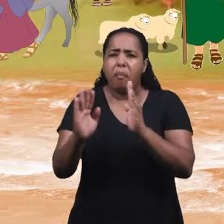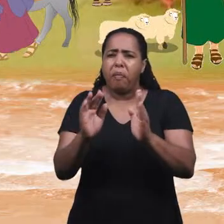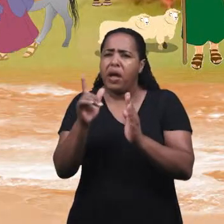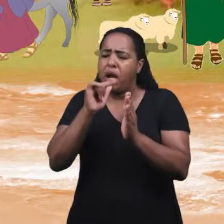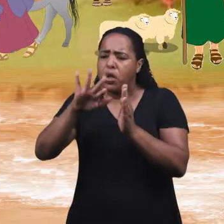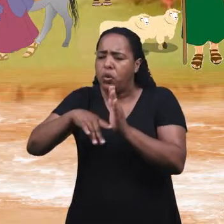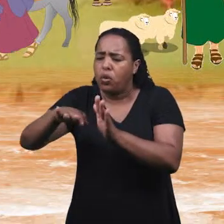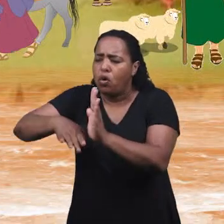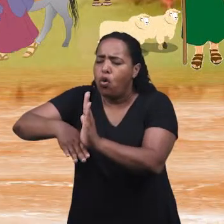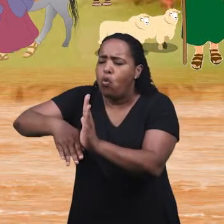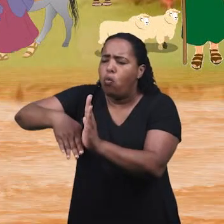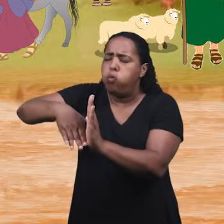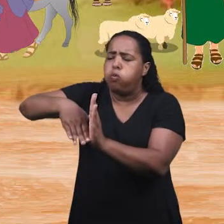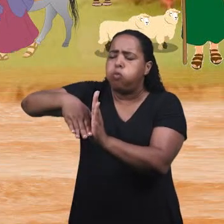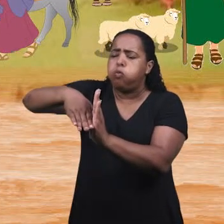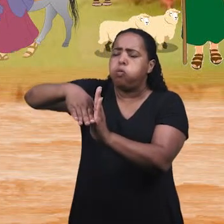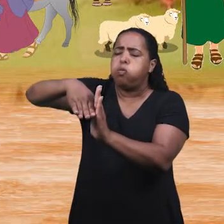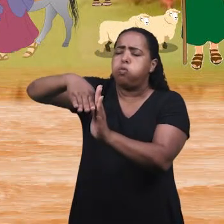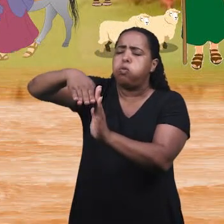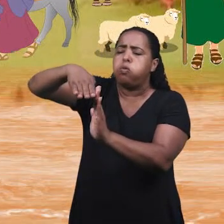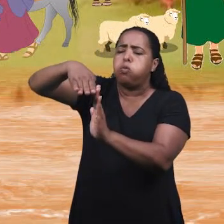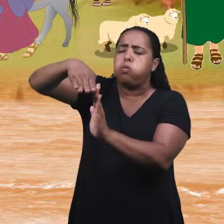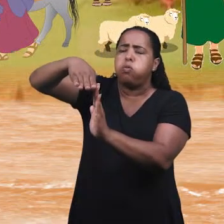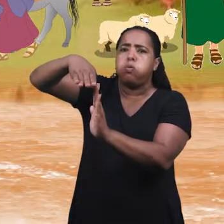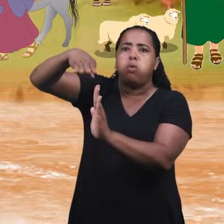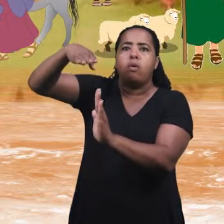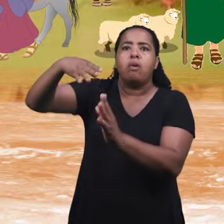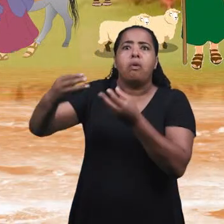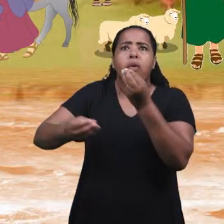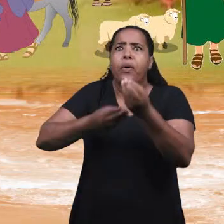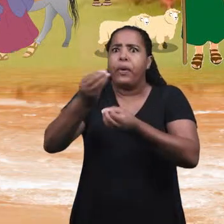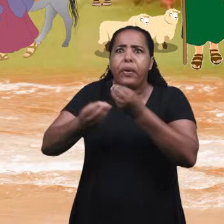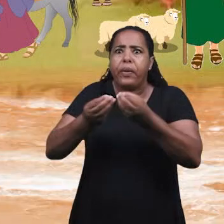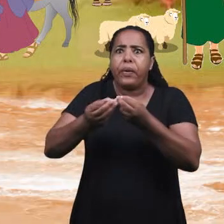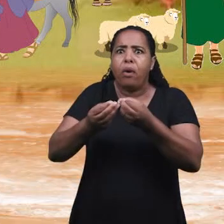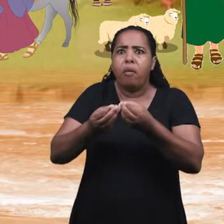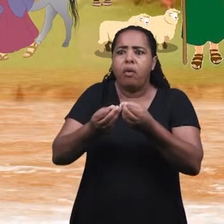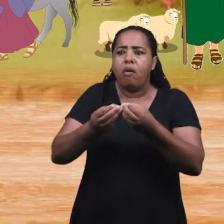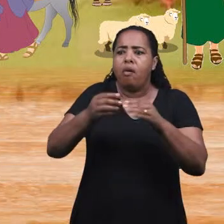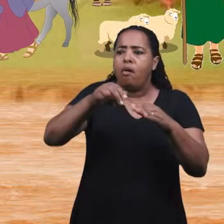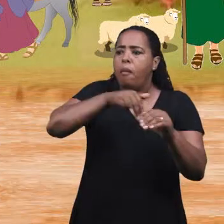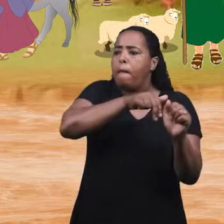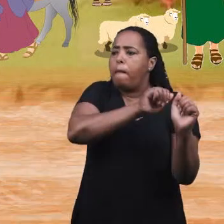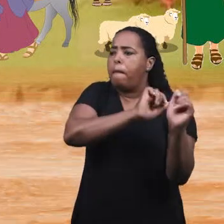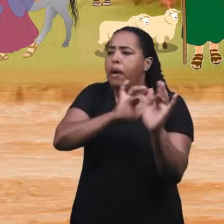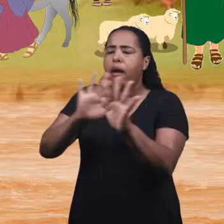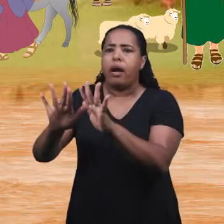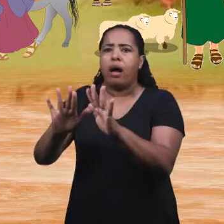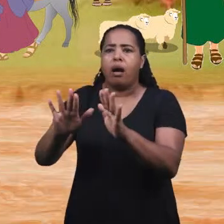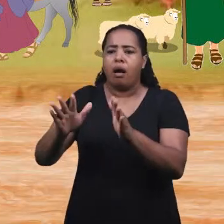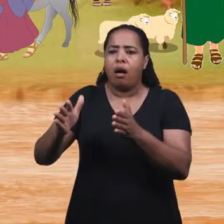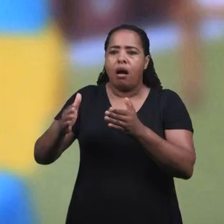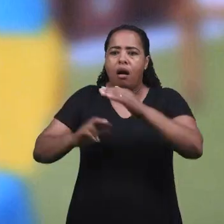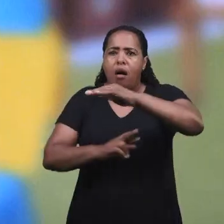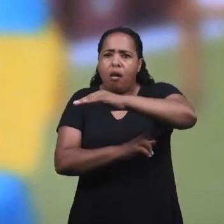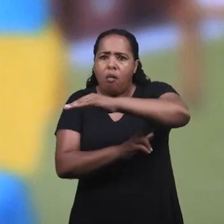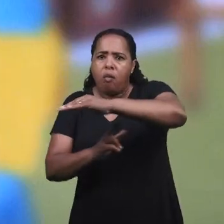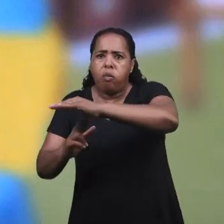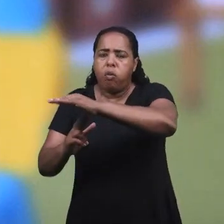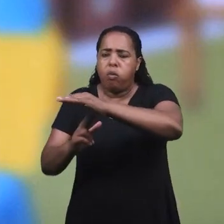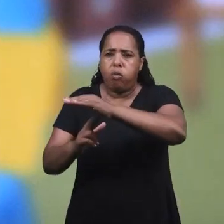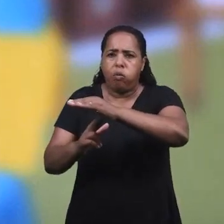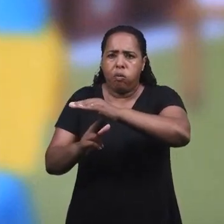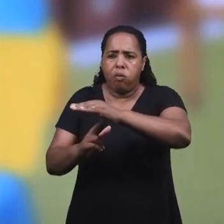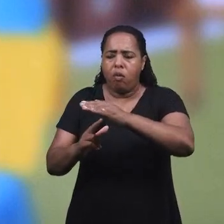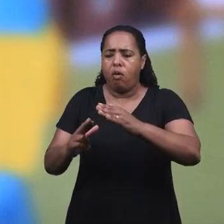moment de débordement du fleuve. Comment traverser? Donc, il n'avait pas des ponts ni